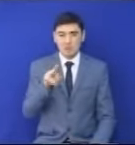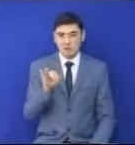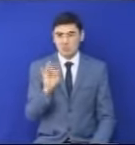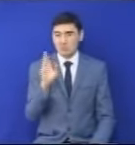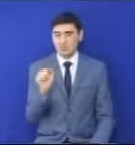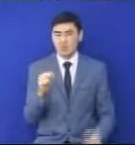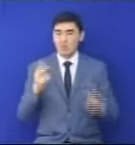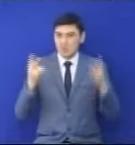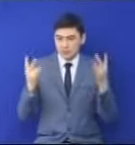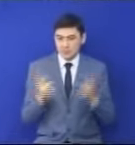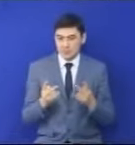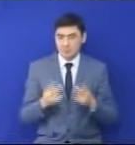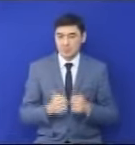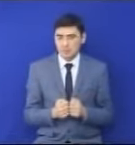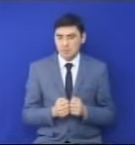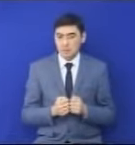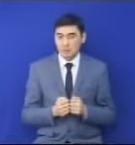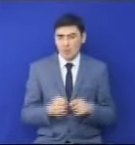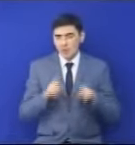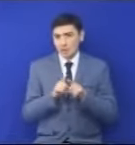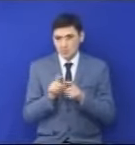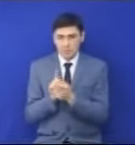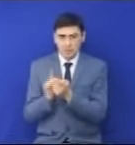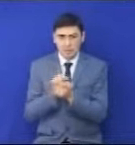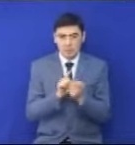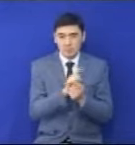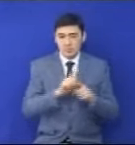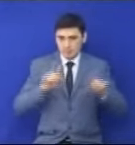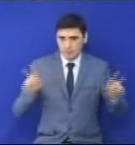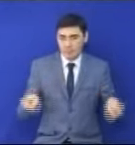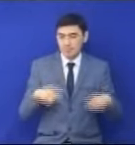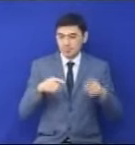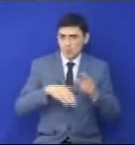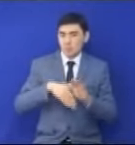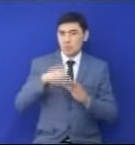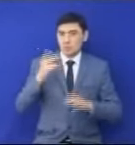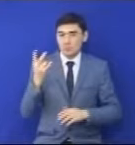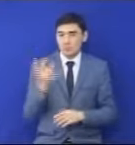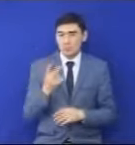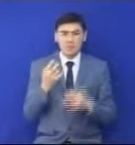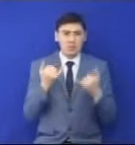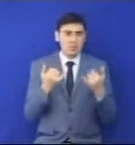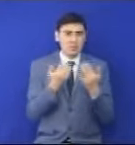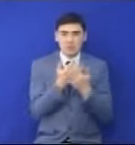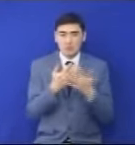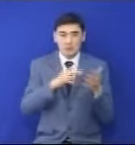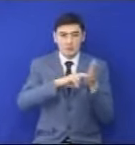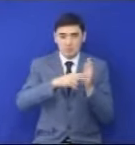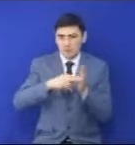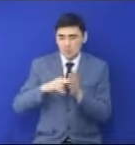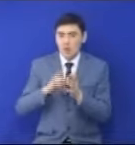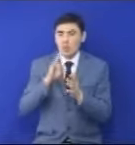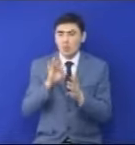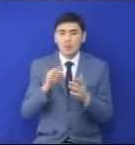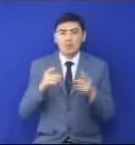Оған қоса Семейге жаңа жылу көзі керек. Министрлік оның құрылысы бойынша түрлі нұсқаларды қарастыруда. Алайда үшінші жылу орталығының